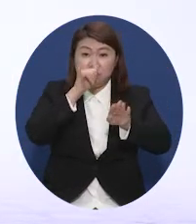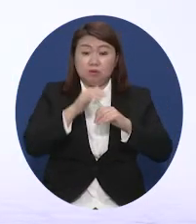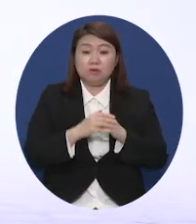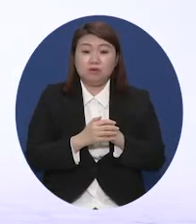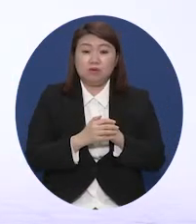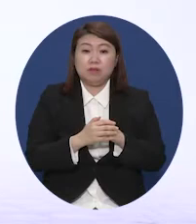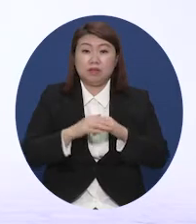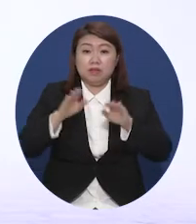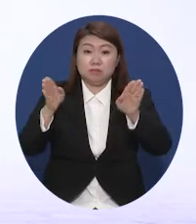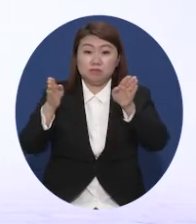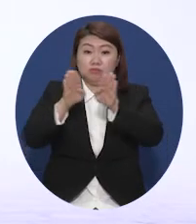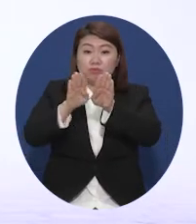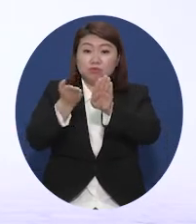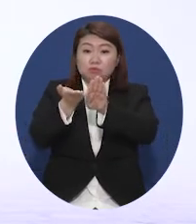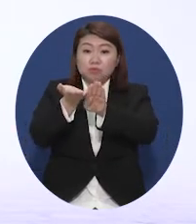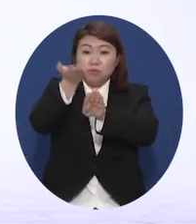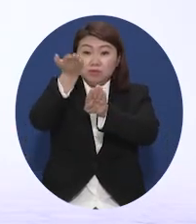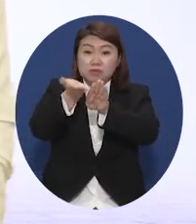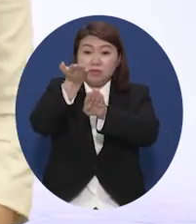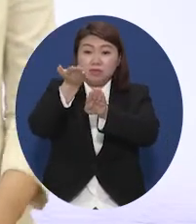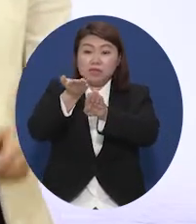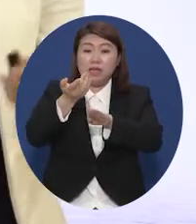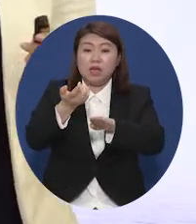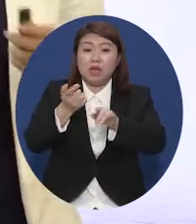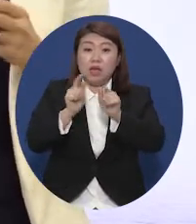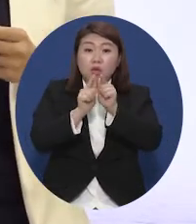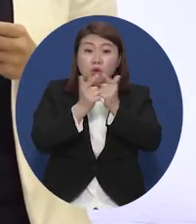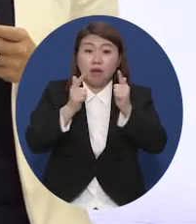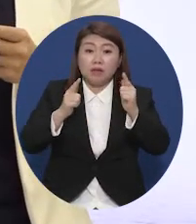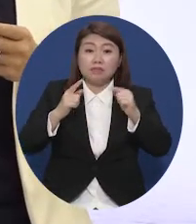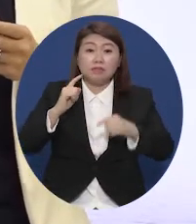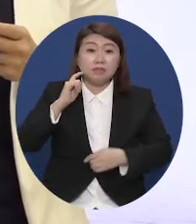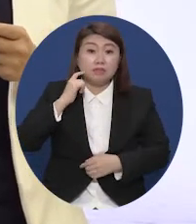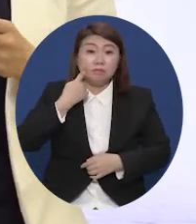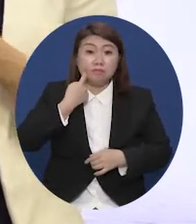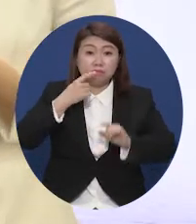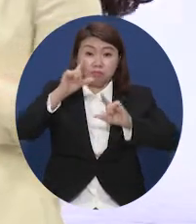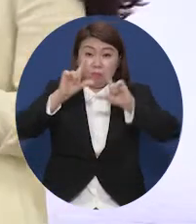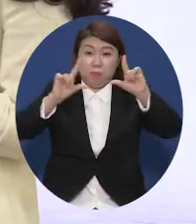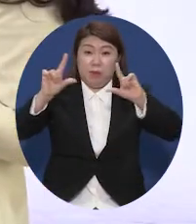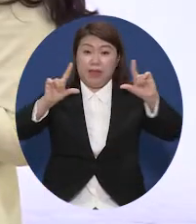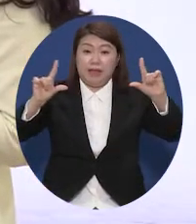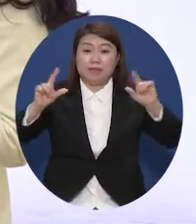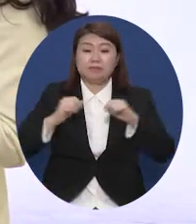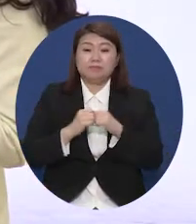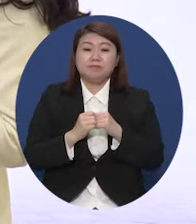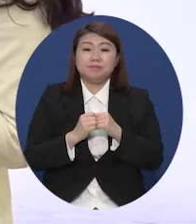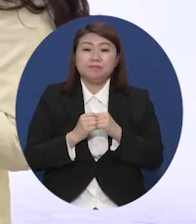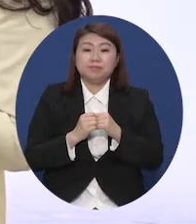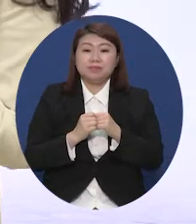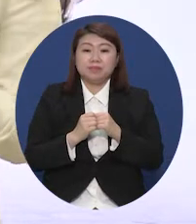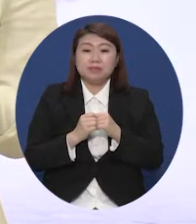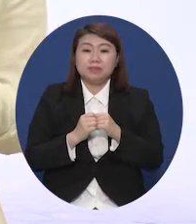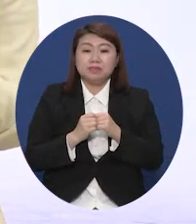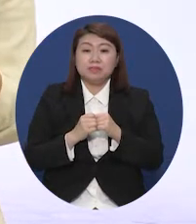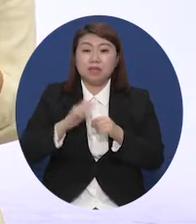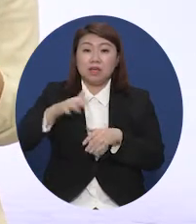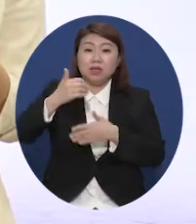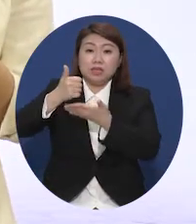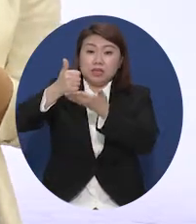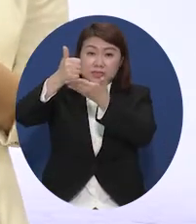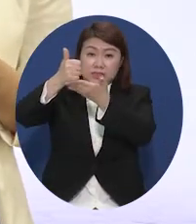크레스테리아는 이 신전 위쪽으로 일종의 장식으로 볼 수 있어요 그리고 이 크레스테리아 이 윗부분에는